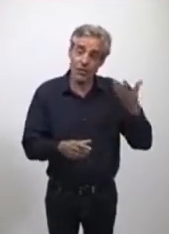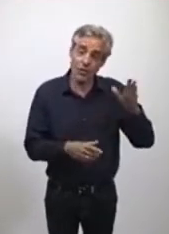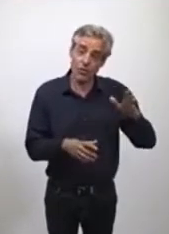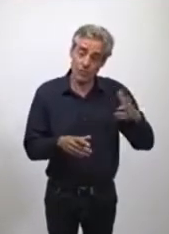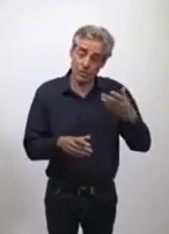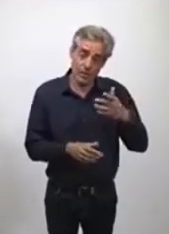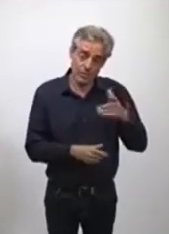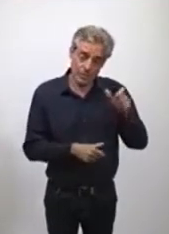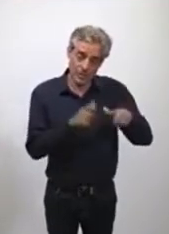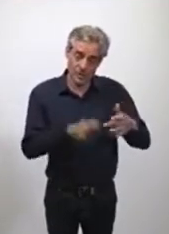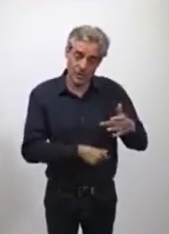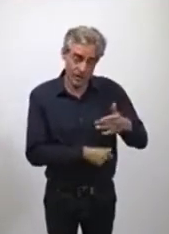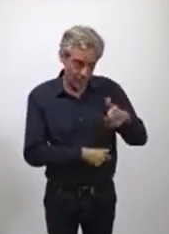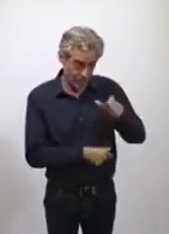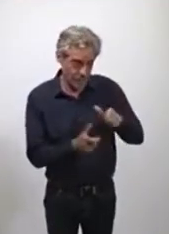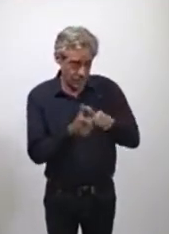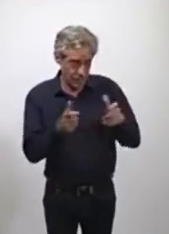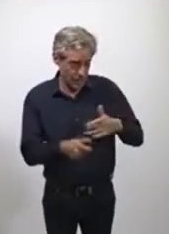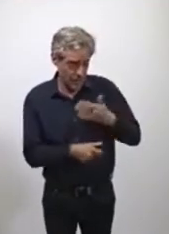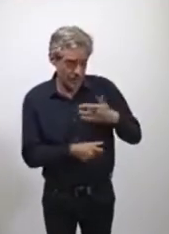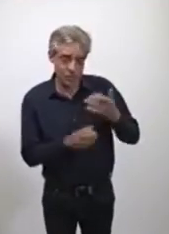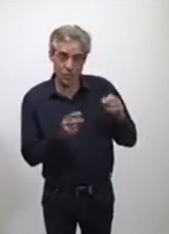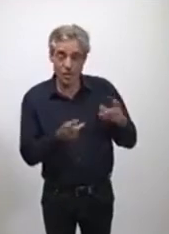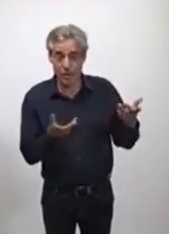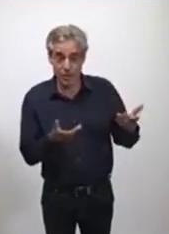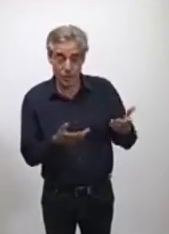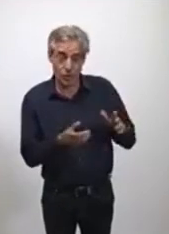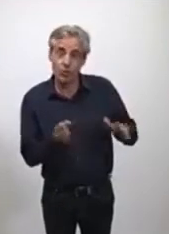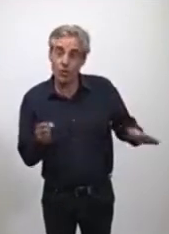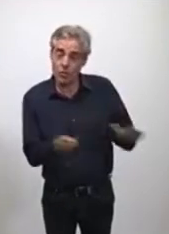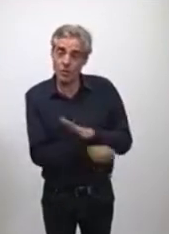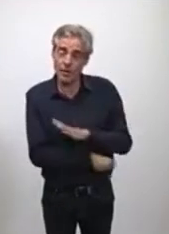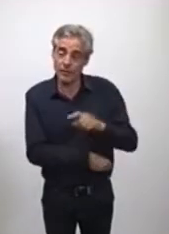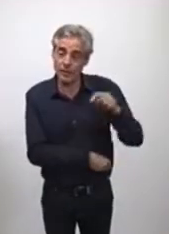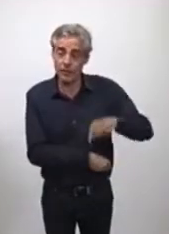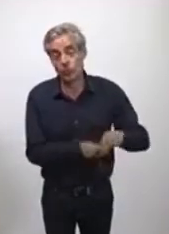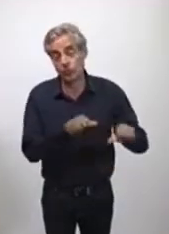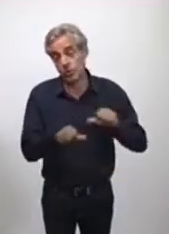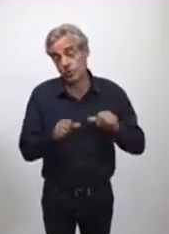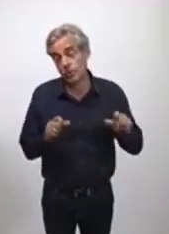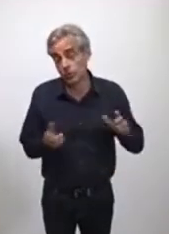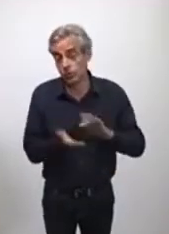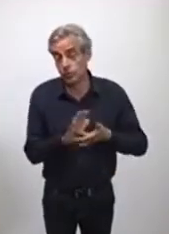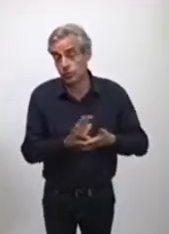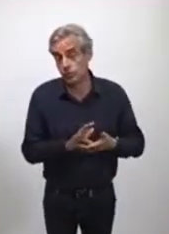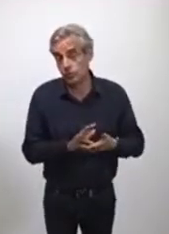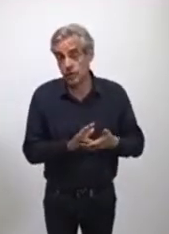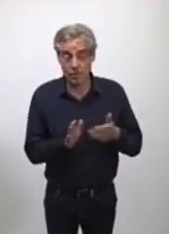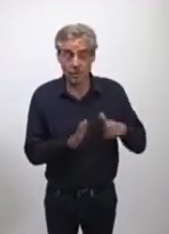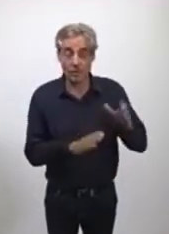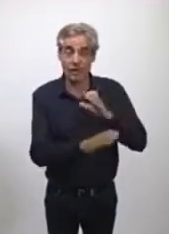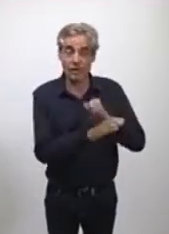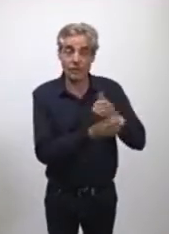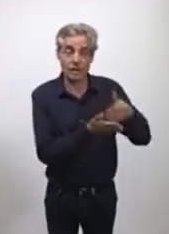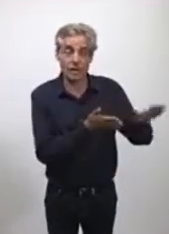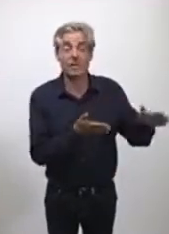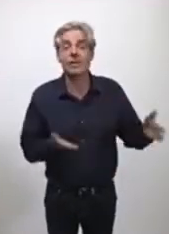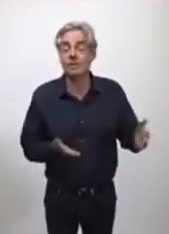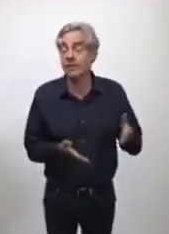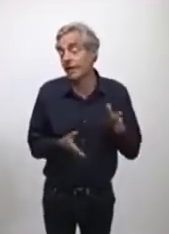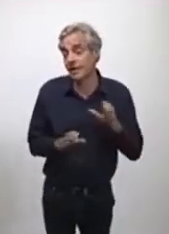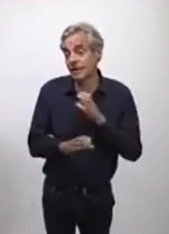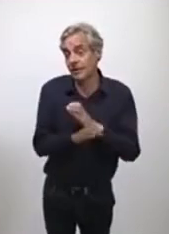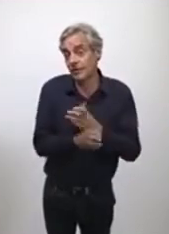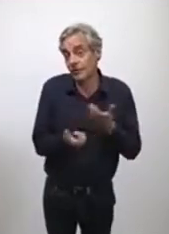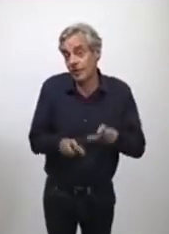qui étaient intéressés, mais en fait, ils nous disaient, ben, OK, nous, ça pourrait nous intéresser, par contre, on veut tout le sous-sol, donc vous nous dégagez Carrefour. Donc là, oui, ben, en fait, c'est